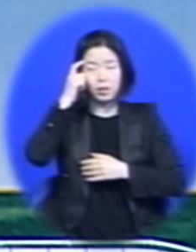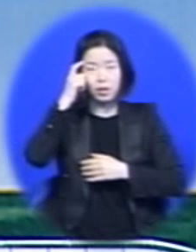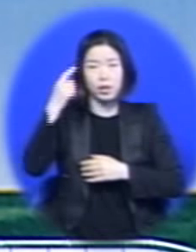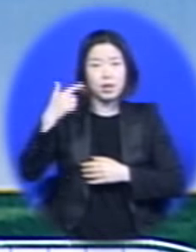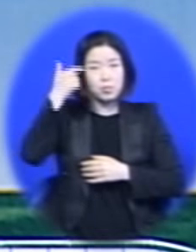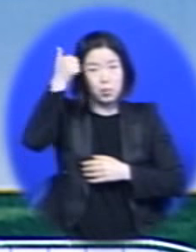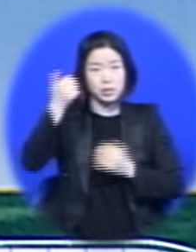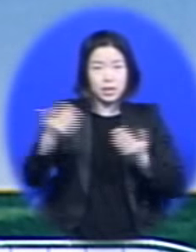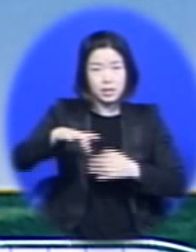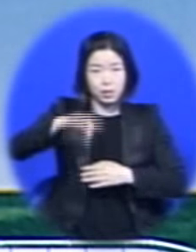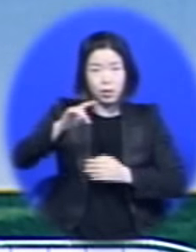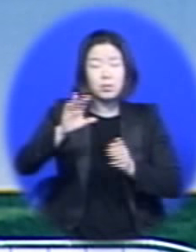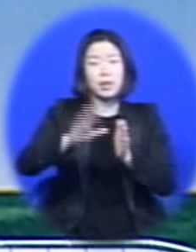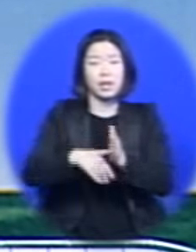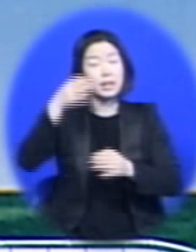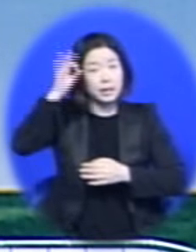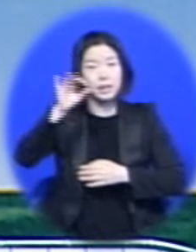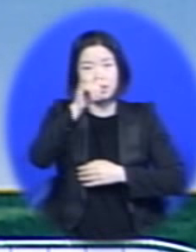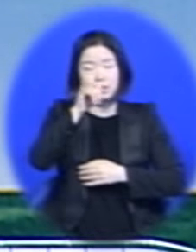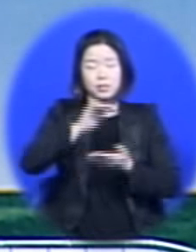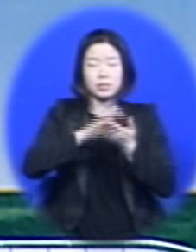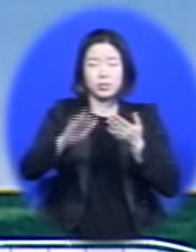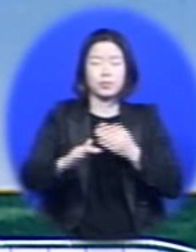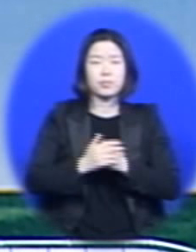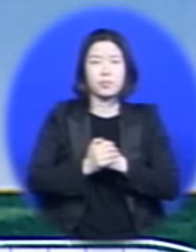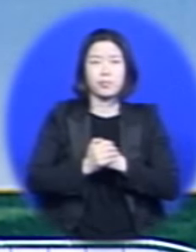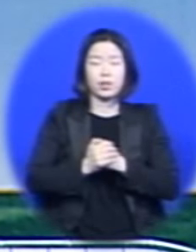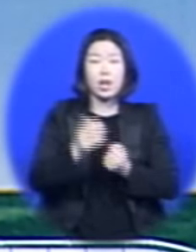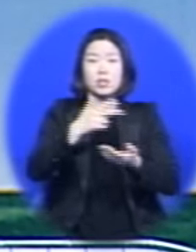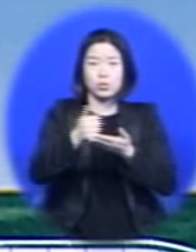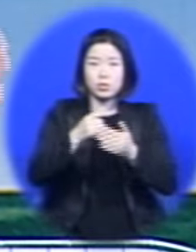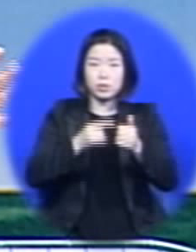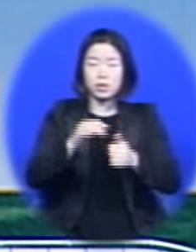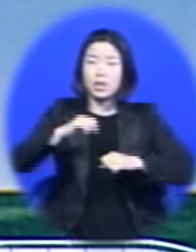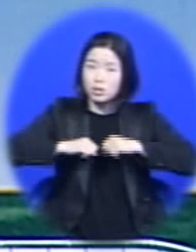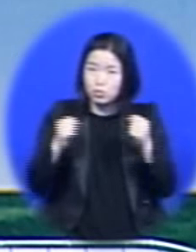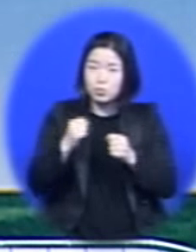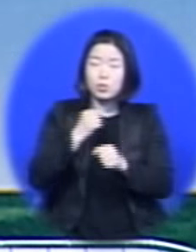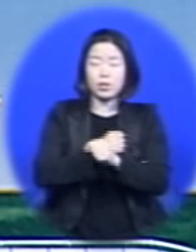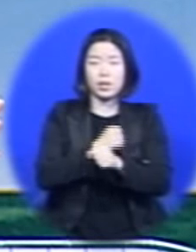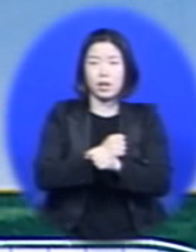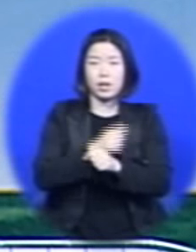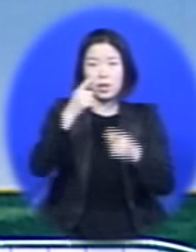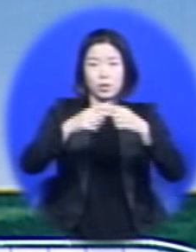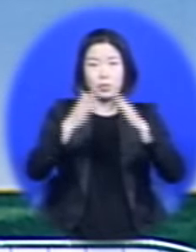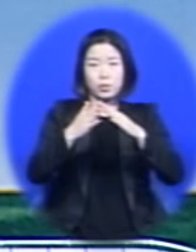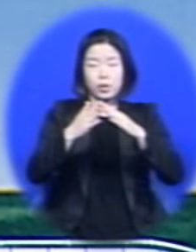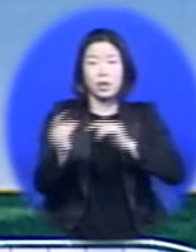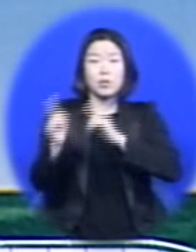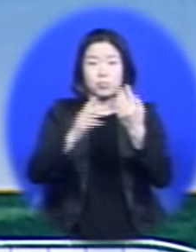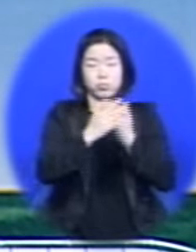때 깨달았어요. 목회를 처음 시작할 때 주님께 순종해야 교회가 부흥되겠구나. 그래서